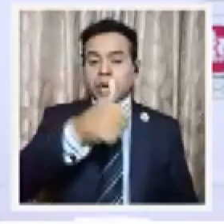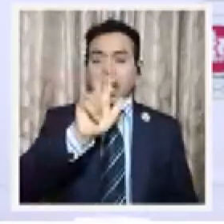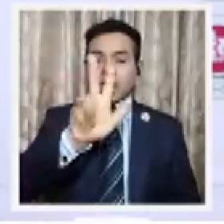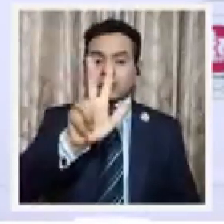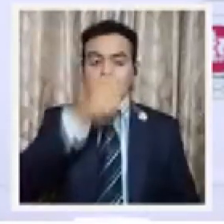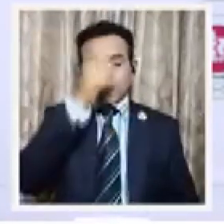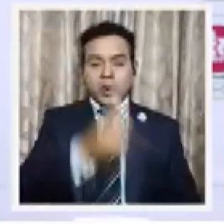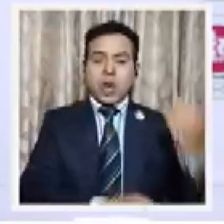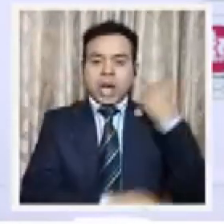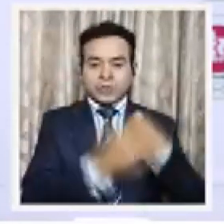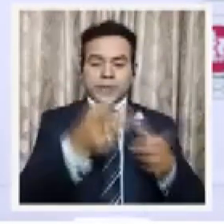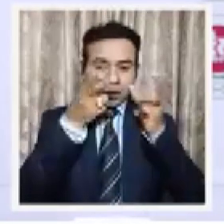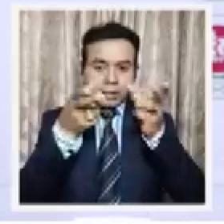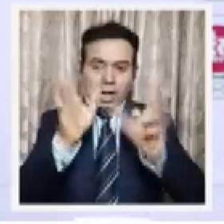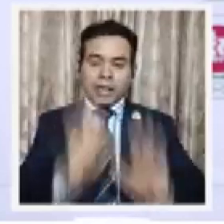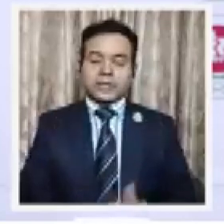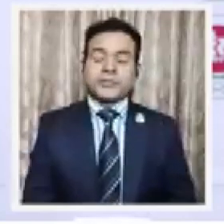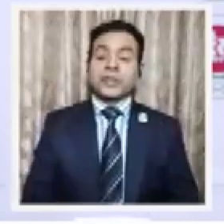31,383 জন। বর্তমানে আইসোলেশনে আছেন